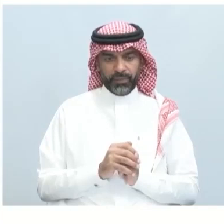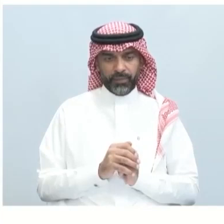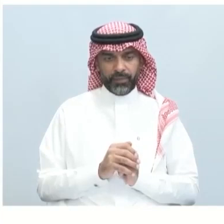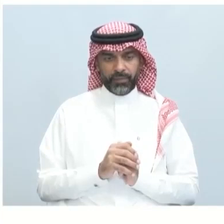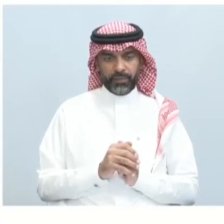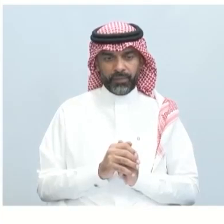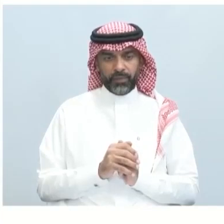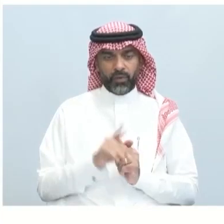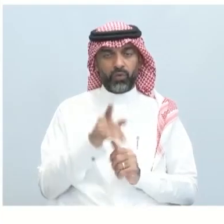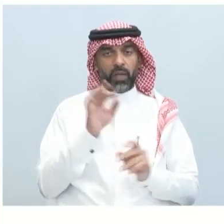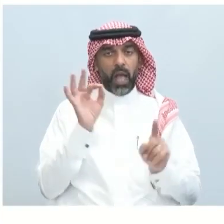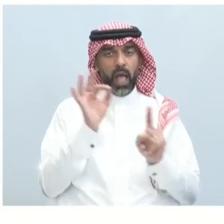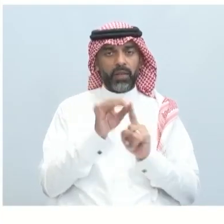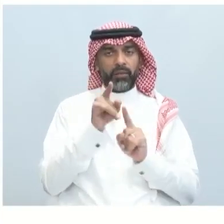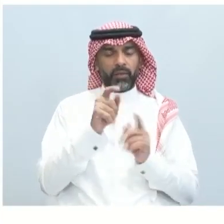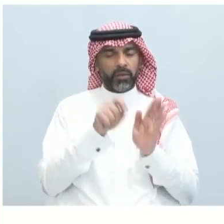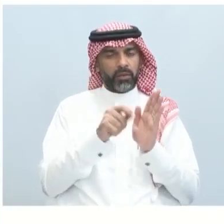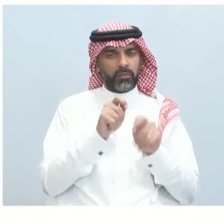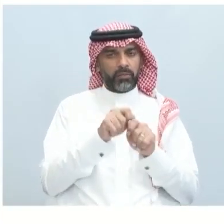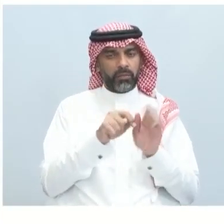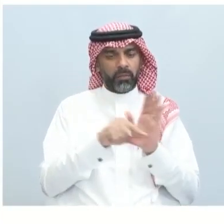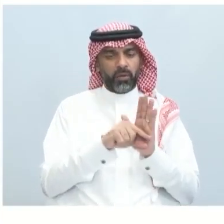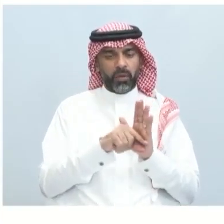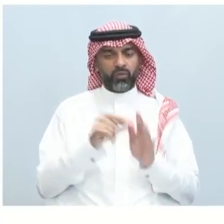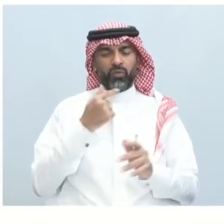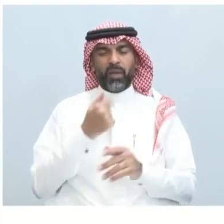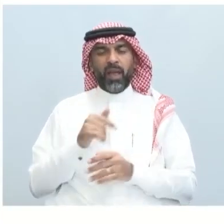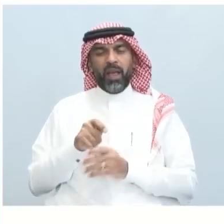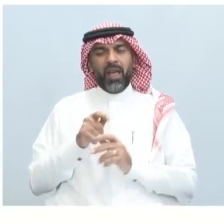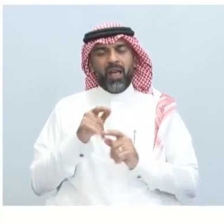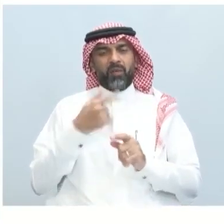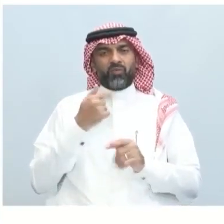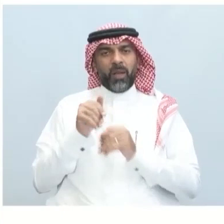هنا الهدف من الموقع وهو بناء موقع لبيع المنتجات.